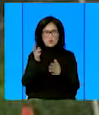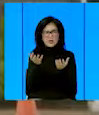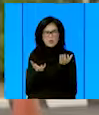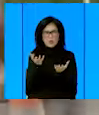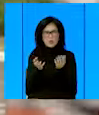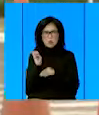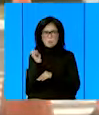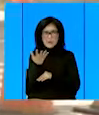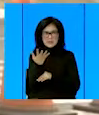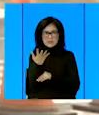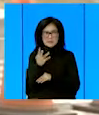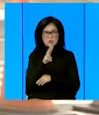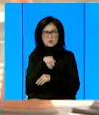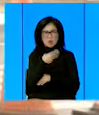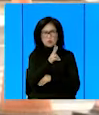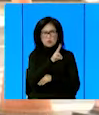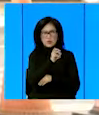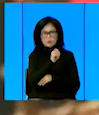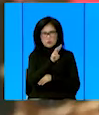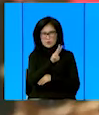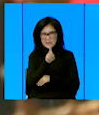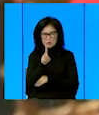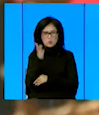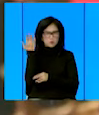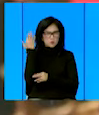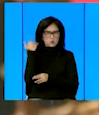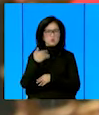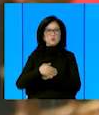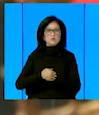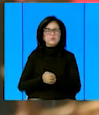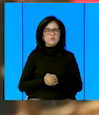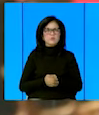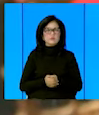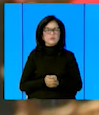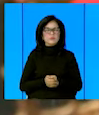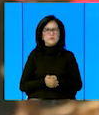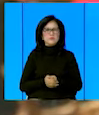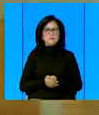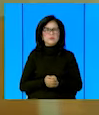pada 2021 silam. Dari Jakarta, Tim Liputan iNews melaporkan.